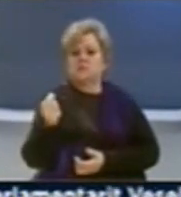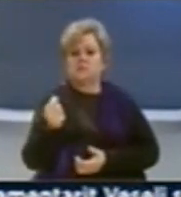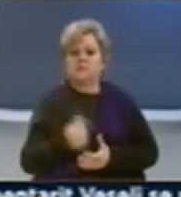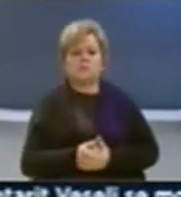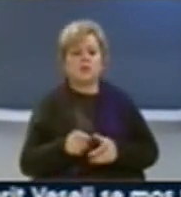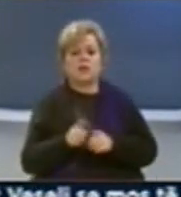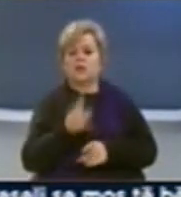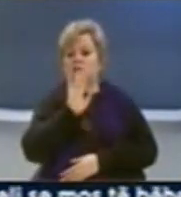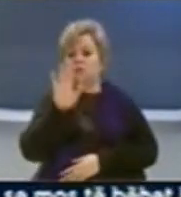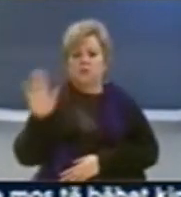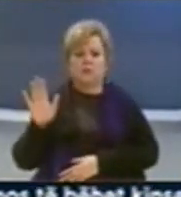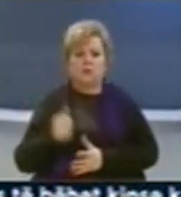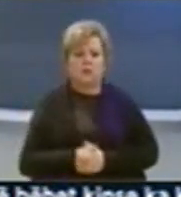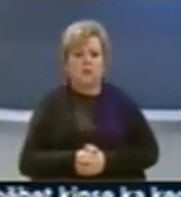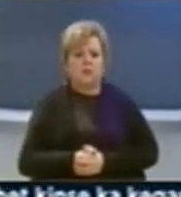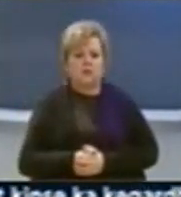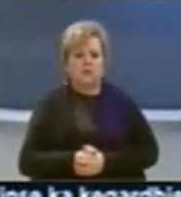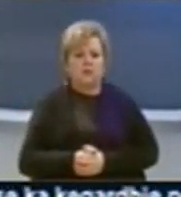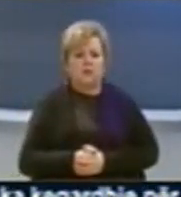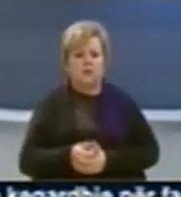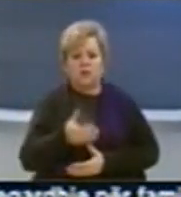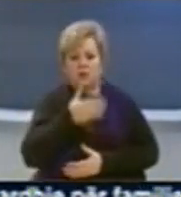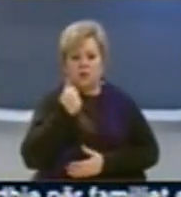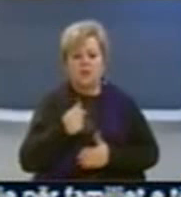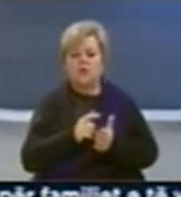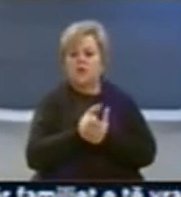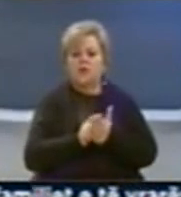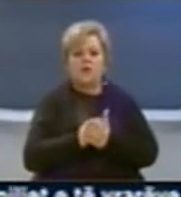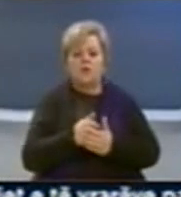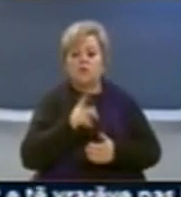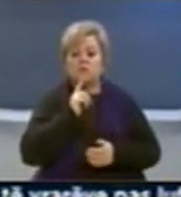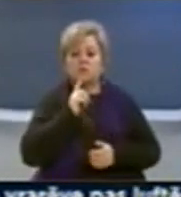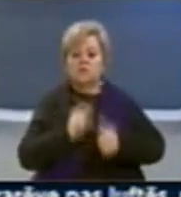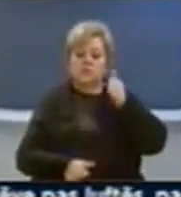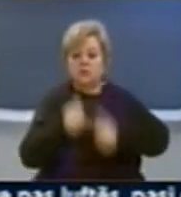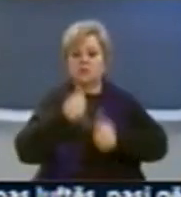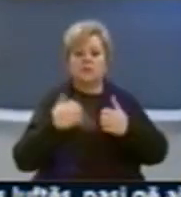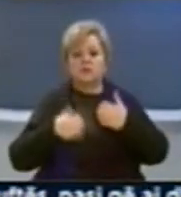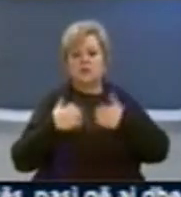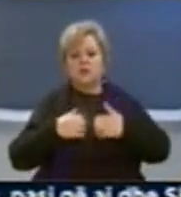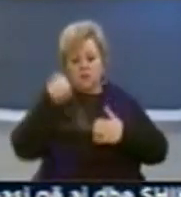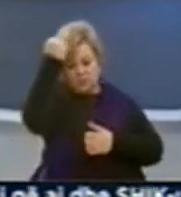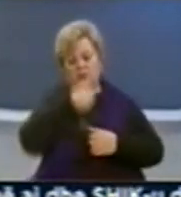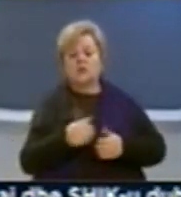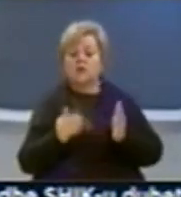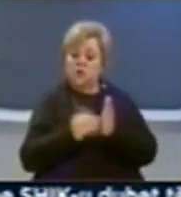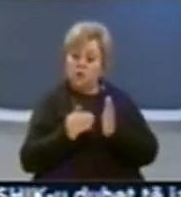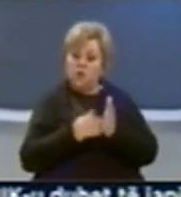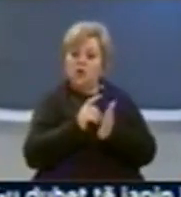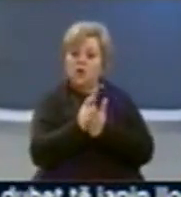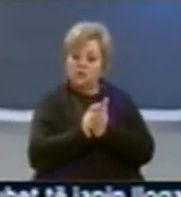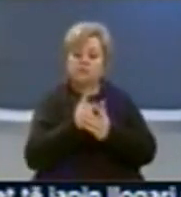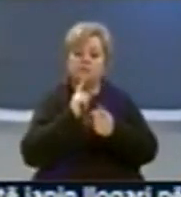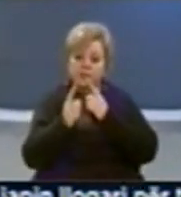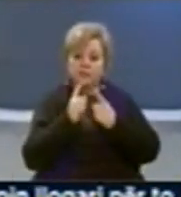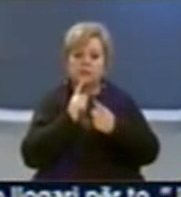dhe të atyre që nuk janë patriotë. Nuk është koha të bëjmë gara kush e doj më shumë Kosovën, është koha të bashkëpunojmë, të ndërtojmë konsenzus për temat